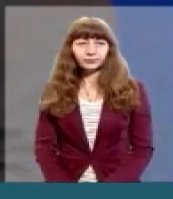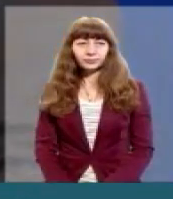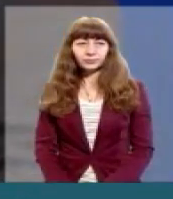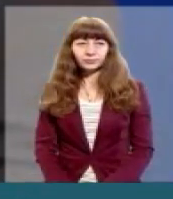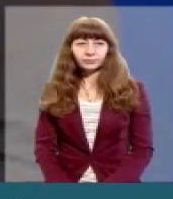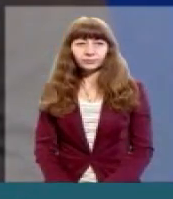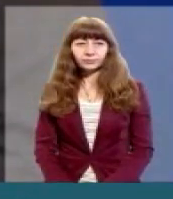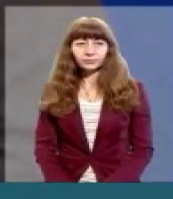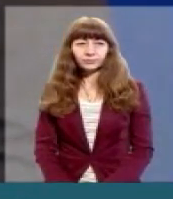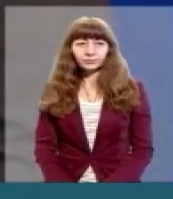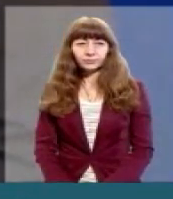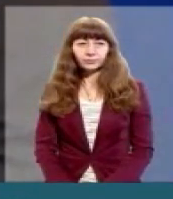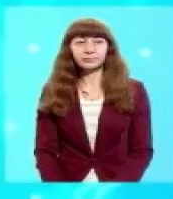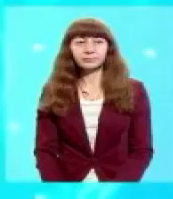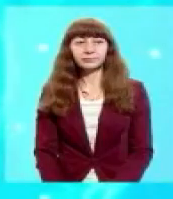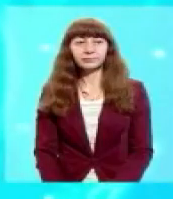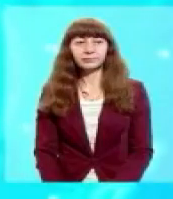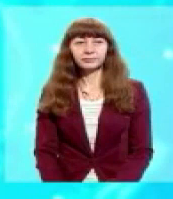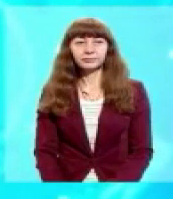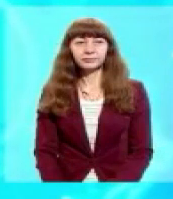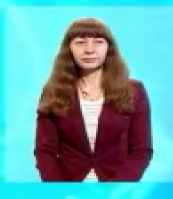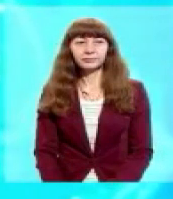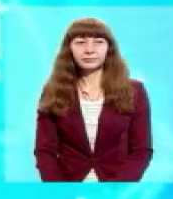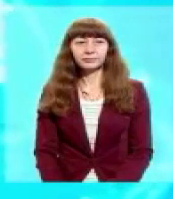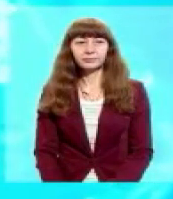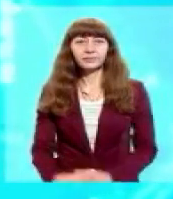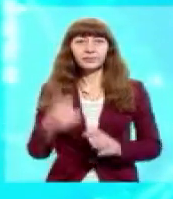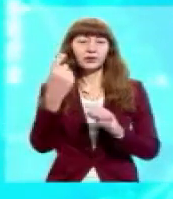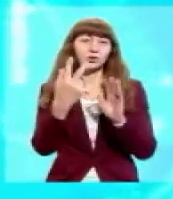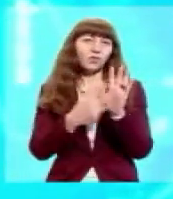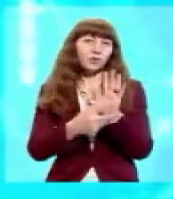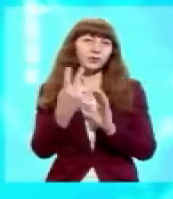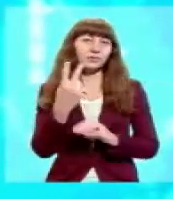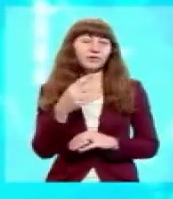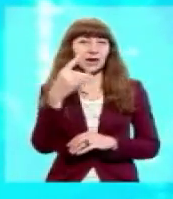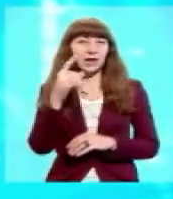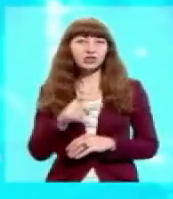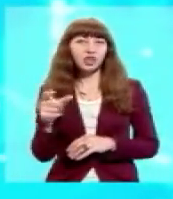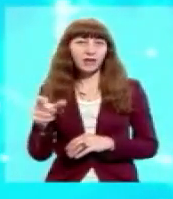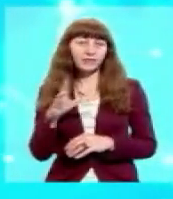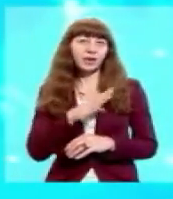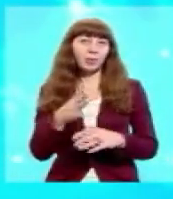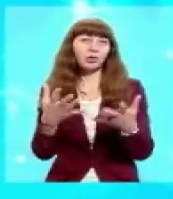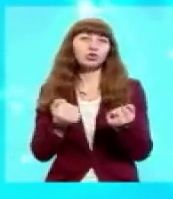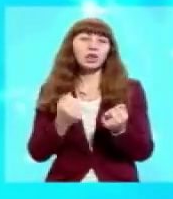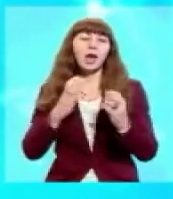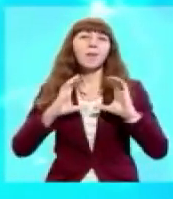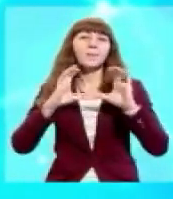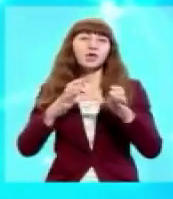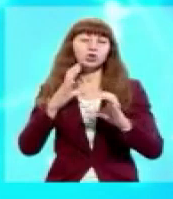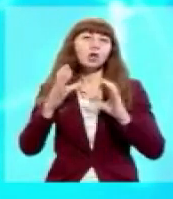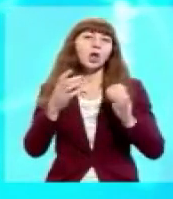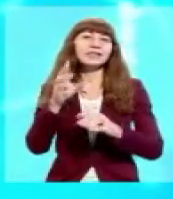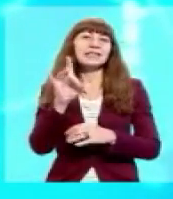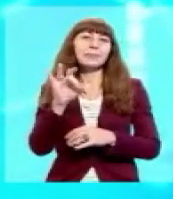Қажымқызы, Темірлан Жамбылов, Қостанай телеарнасы. 182 қазақстандық болашақ халықаралық стипендиясының иегері атанды. Оның ішінде